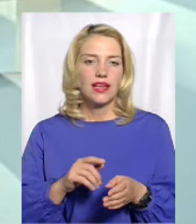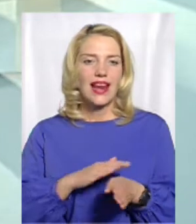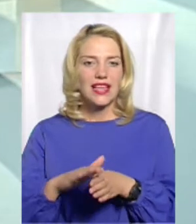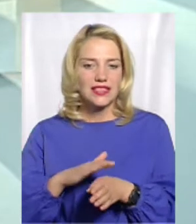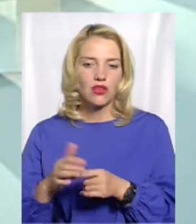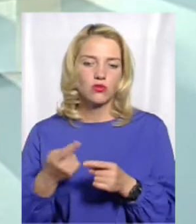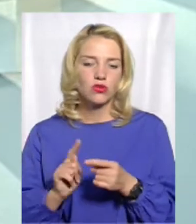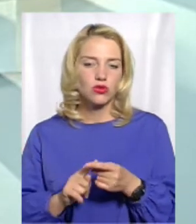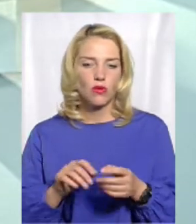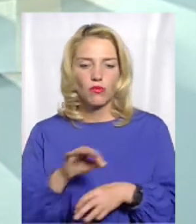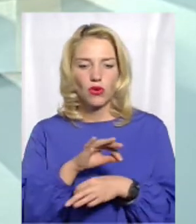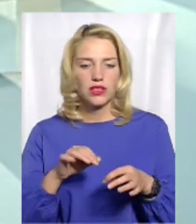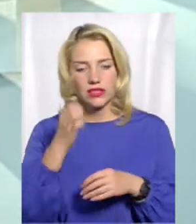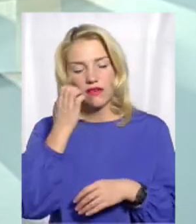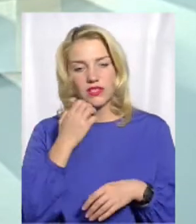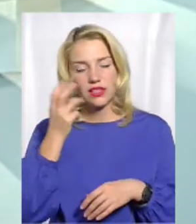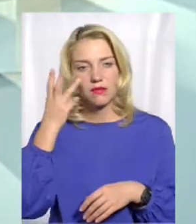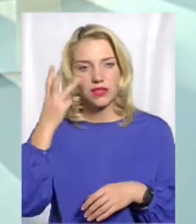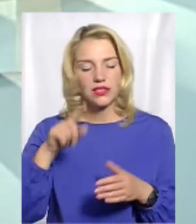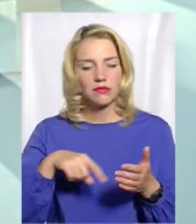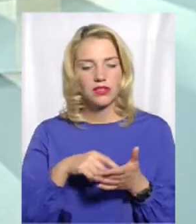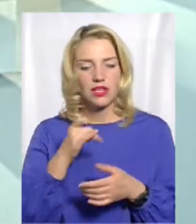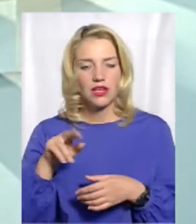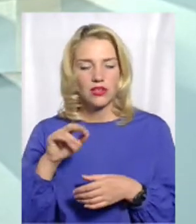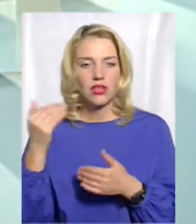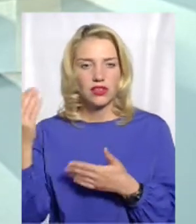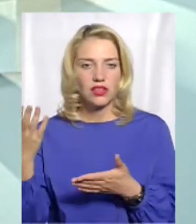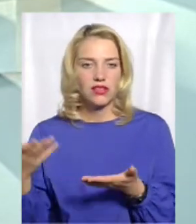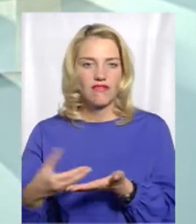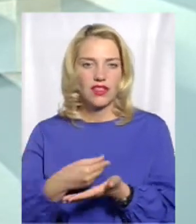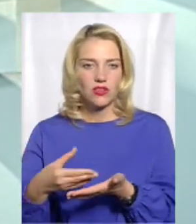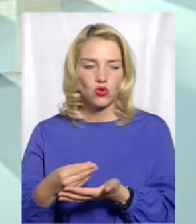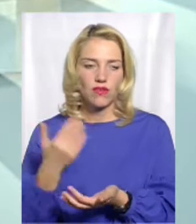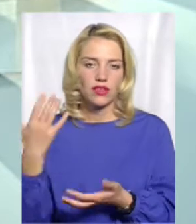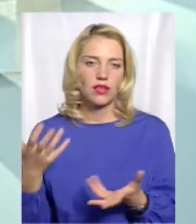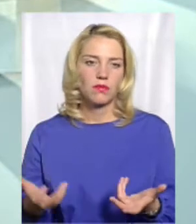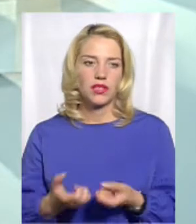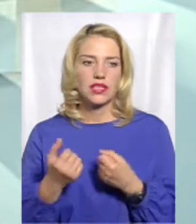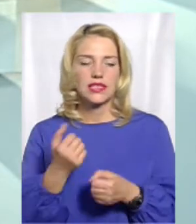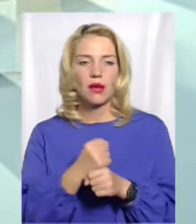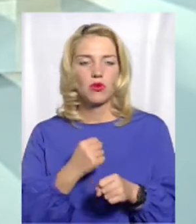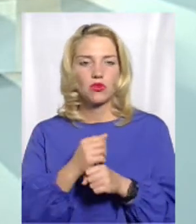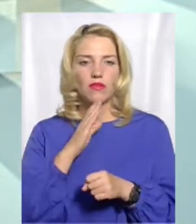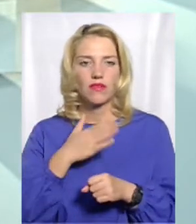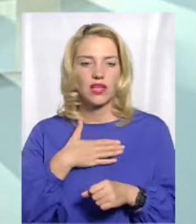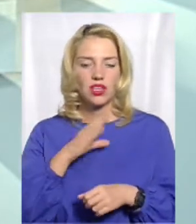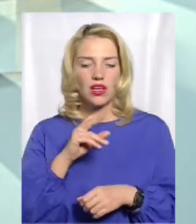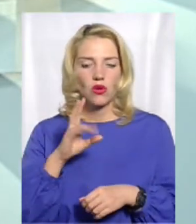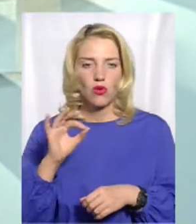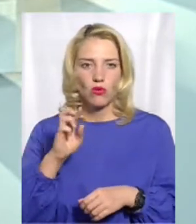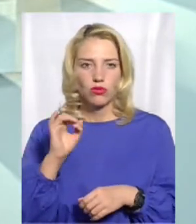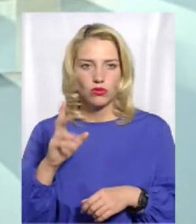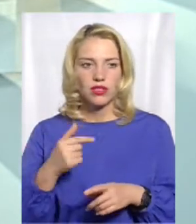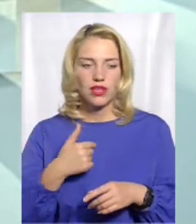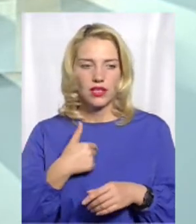екобус, завдяки Хмельницькій міській раді, їхньому фінансуванню, їхній підтримці, запрацював наш екобус. І я, як безпосередній